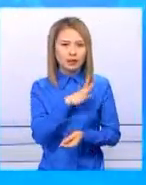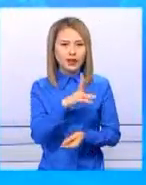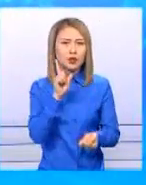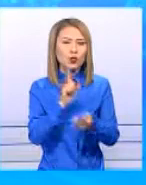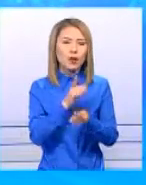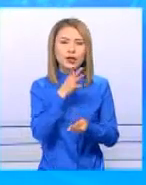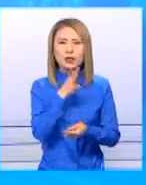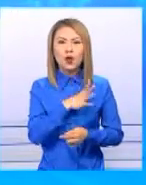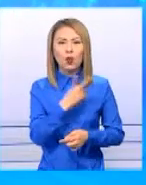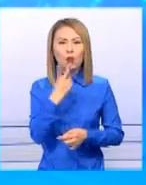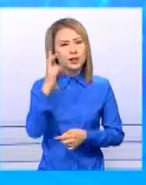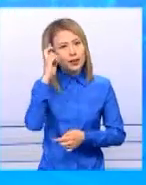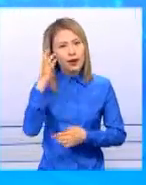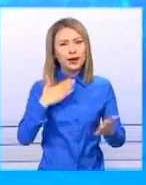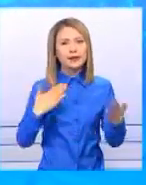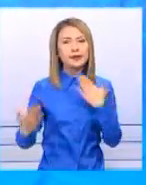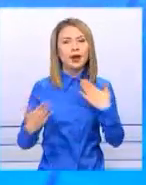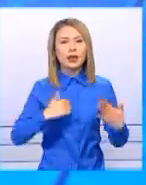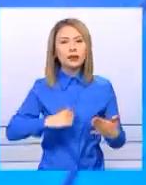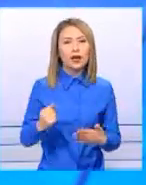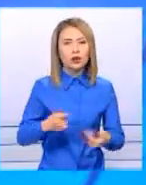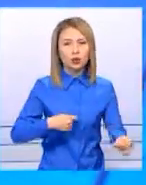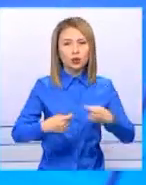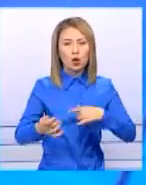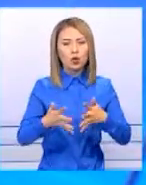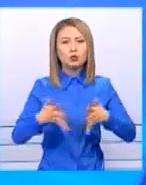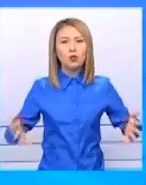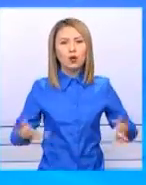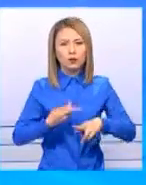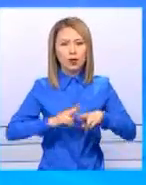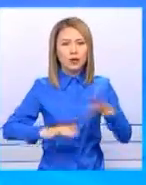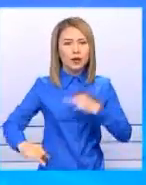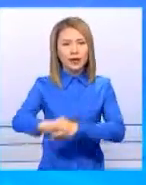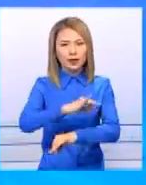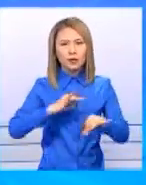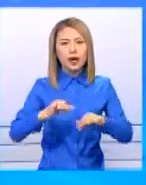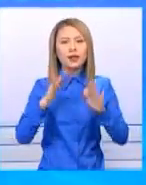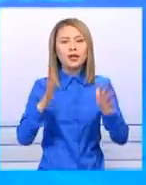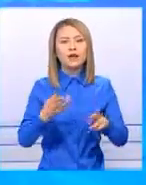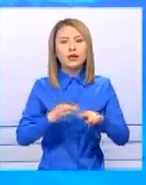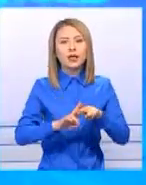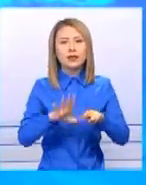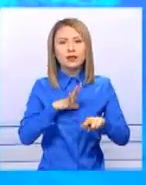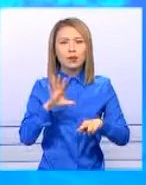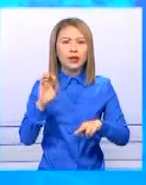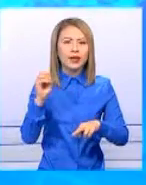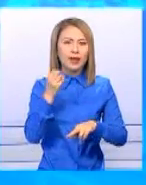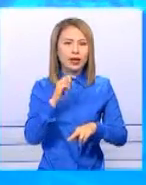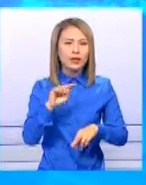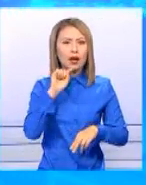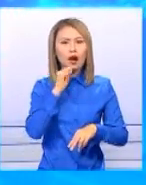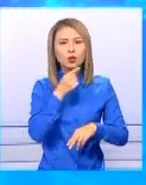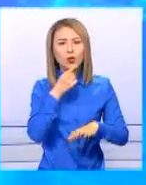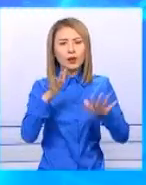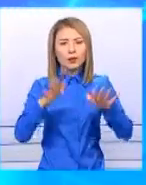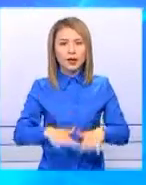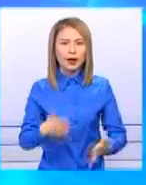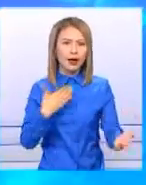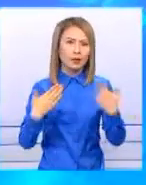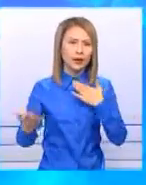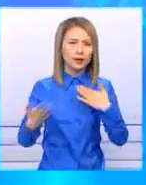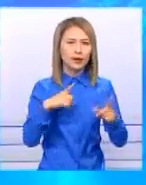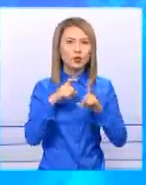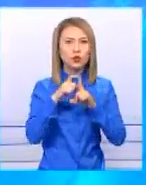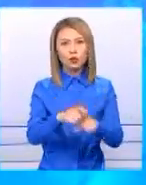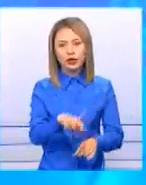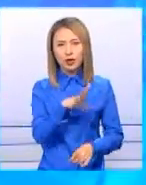кездесті. Кездесу барысында қос ел арасындағы әріптестікті нығайту жолдарын талқылады. Сонымен қатар Евразиялық экономикалық одақ шеңберіндегі қарым-қатынаста сөз